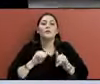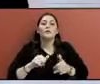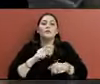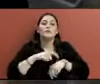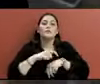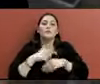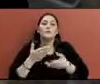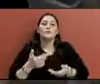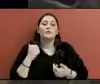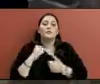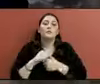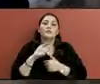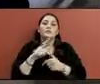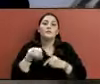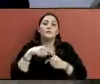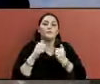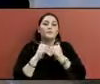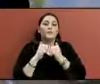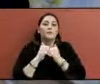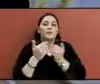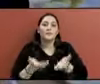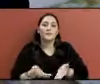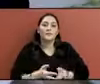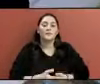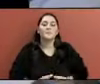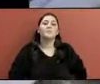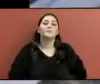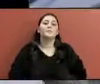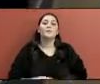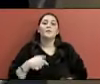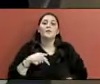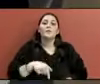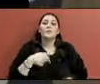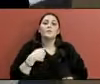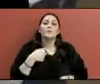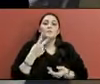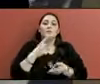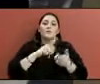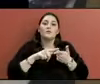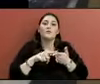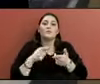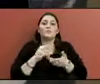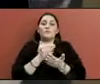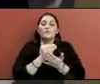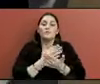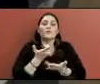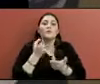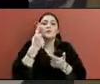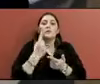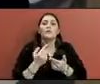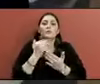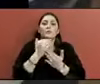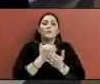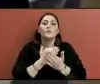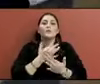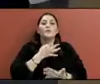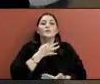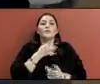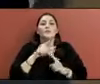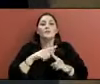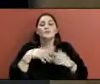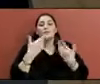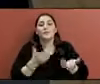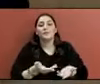yeniden sizlerle birlikteyiz. Bu bizim ikinci programımız. İlk programımızda teşekkür